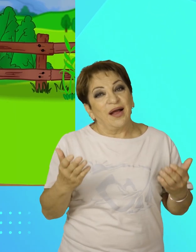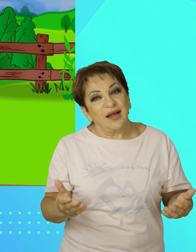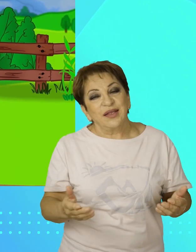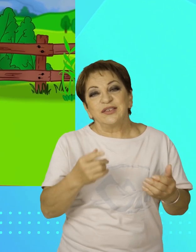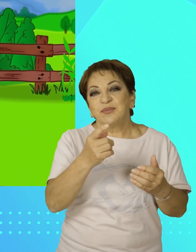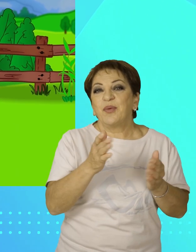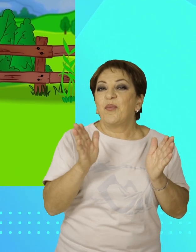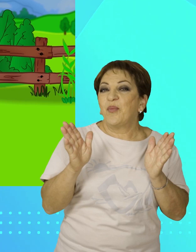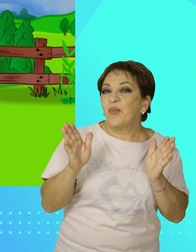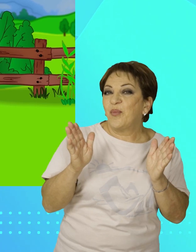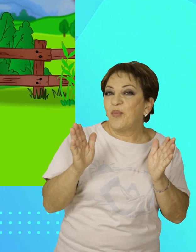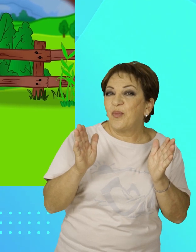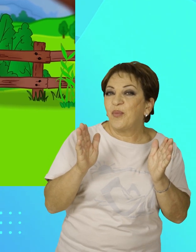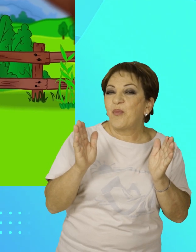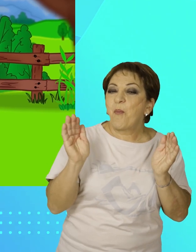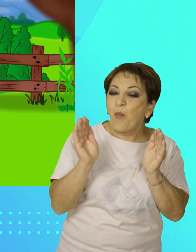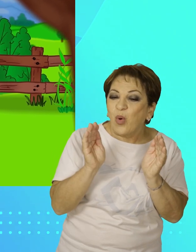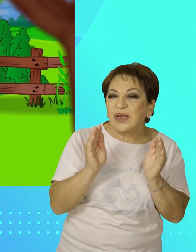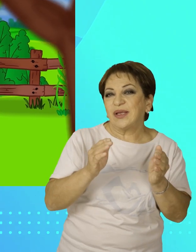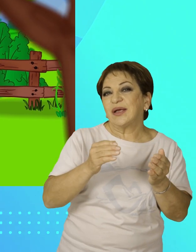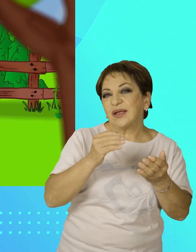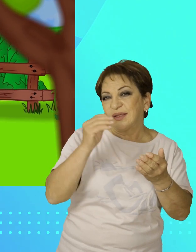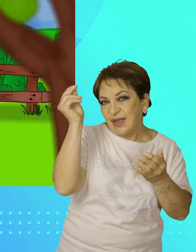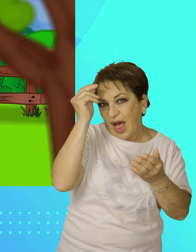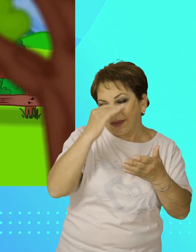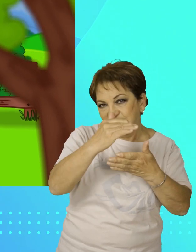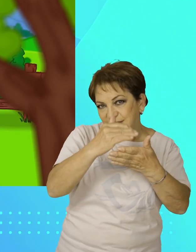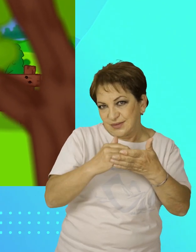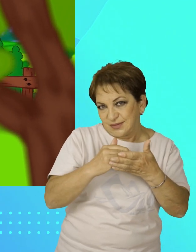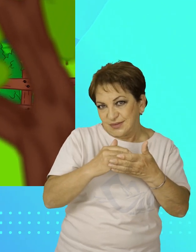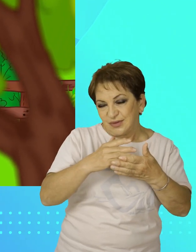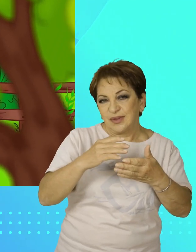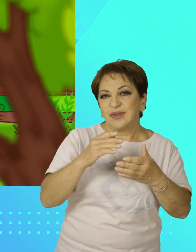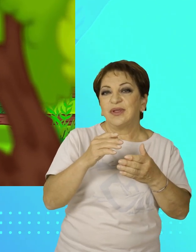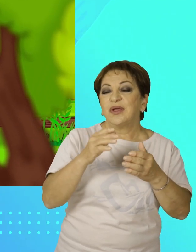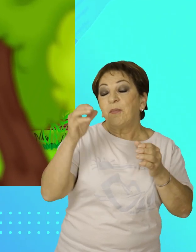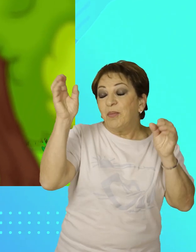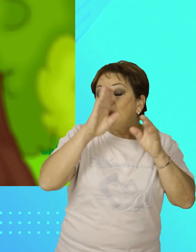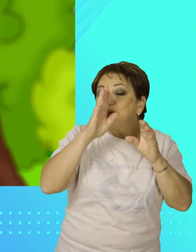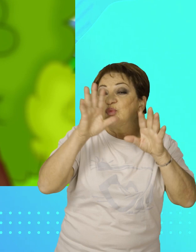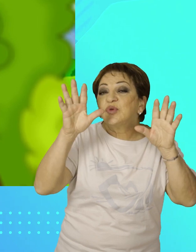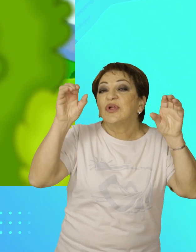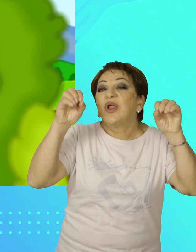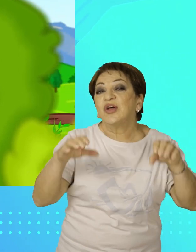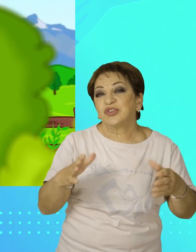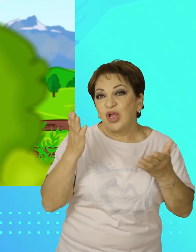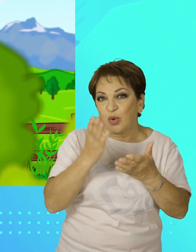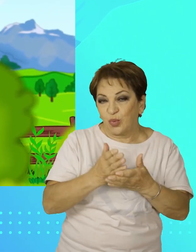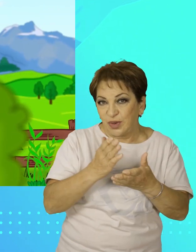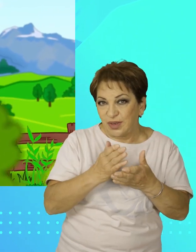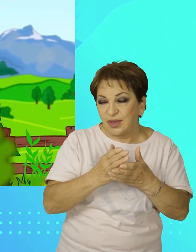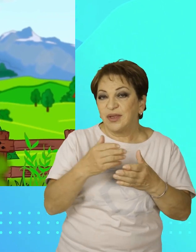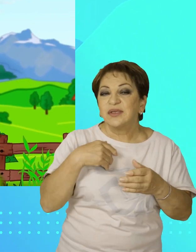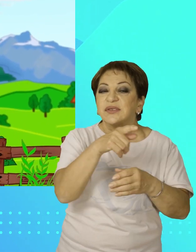Ահա, կեզ մի փոքրիկ դաս բնագիտությունից, իսկ բնությունը շատ հրաշկներ ունի, որոնց